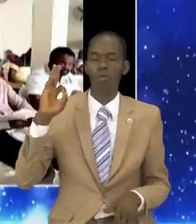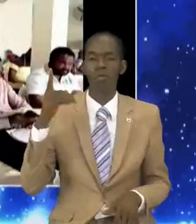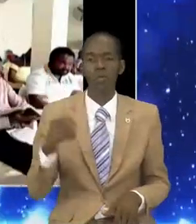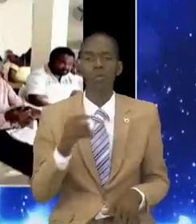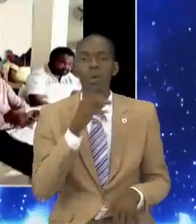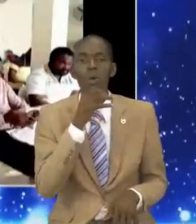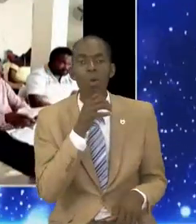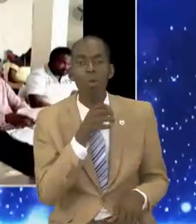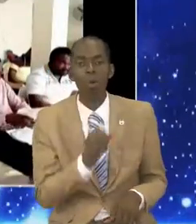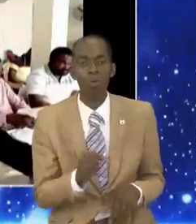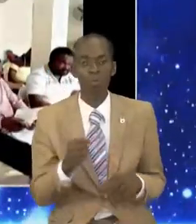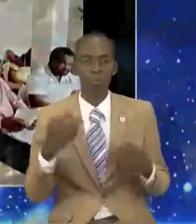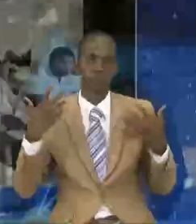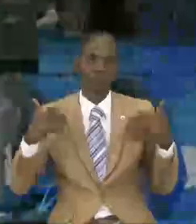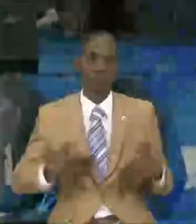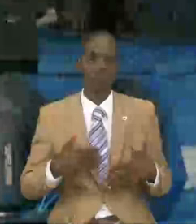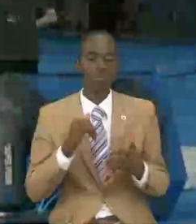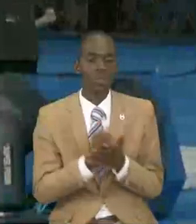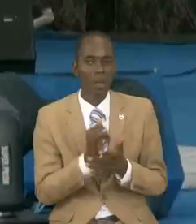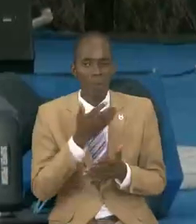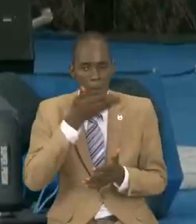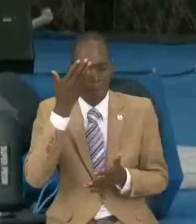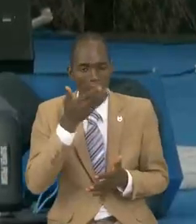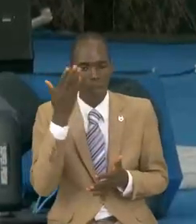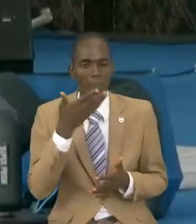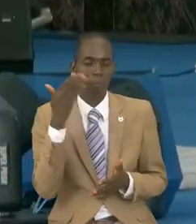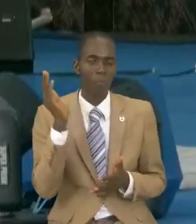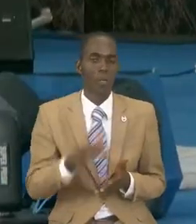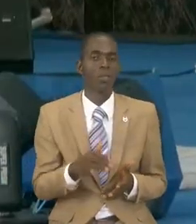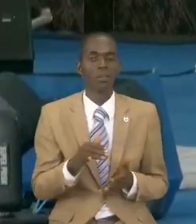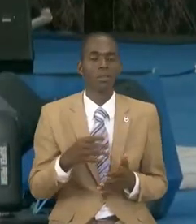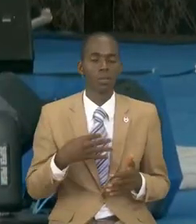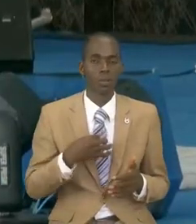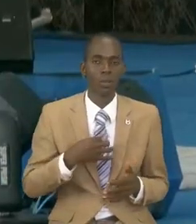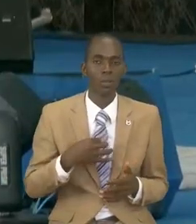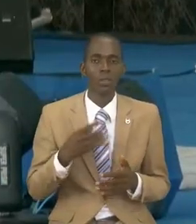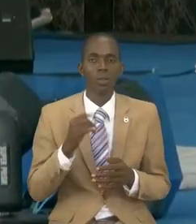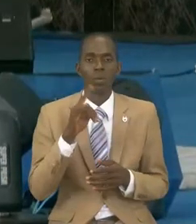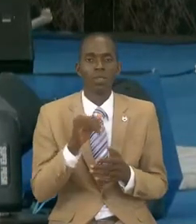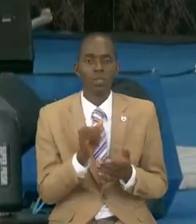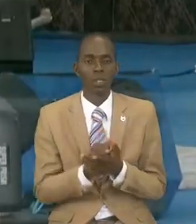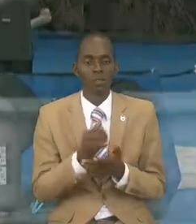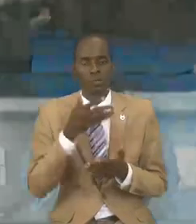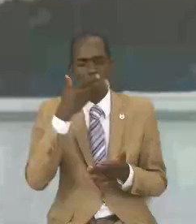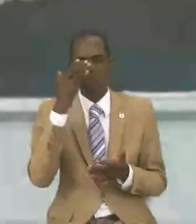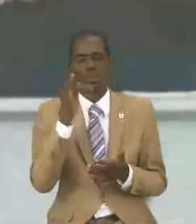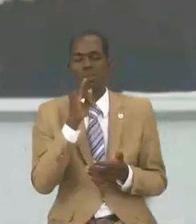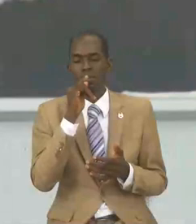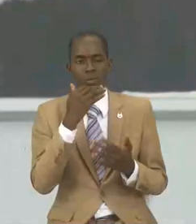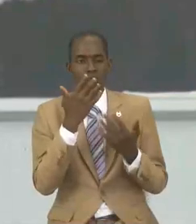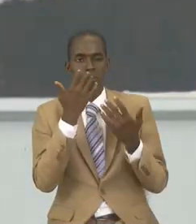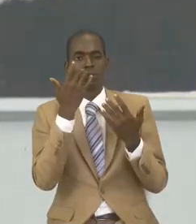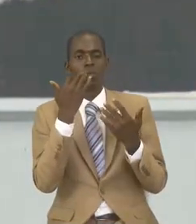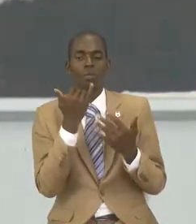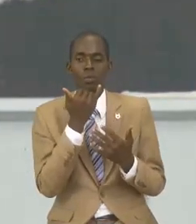avant de mettre votre nouvel habit, vous devez vous dépouiller du vieil